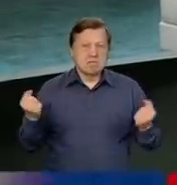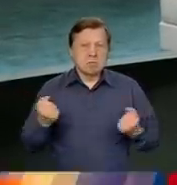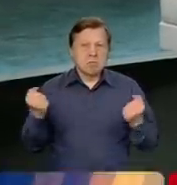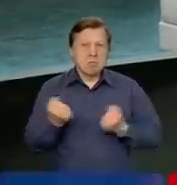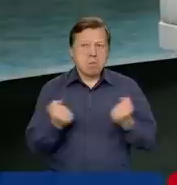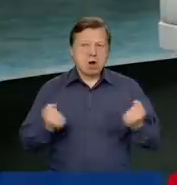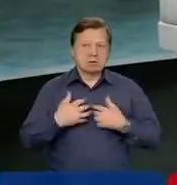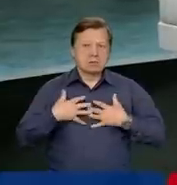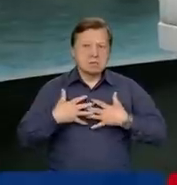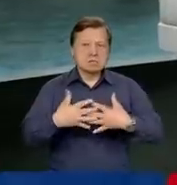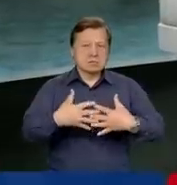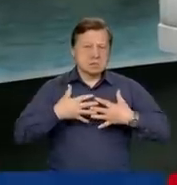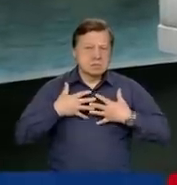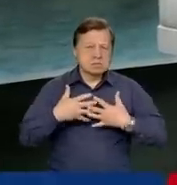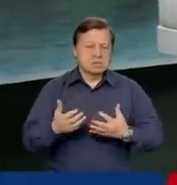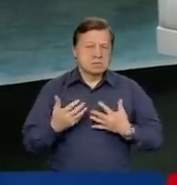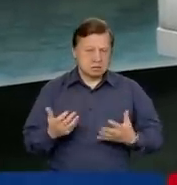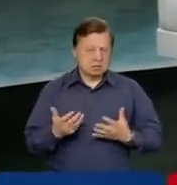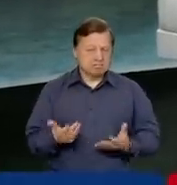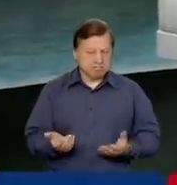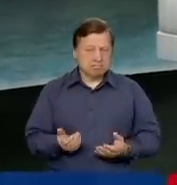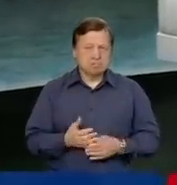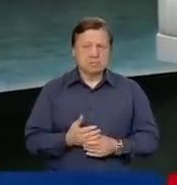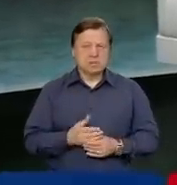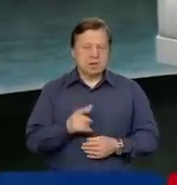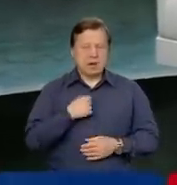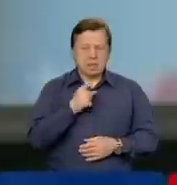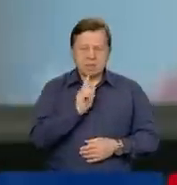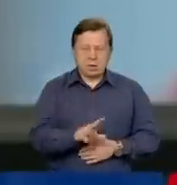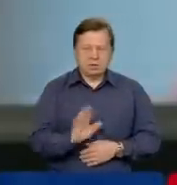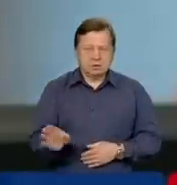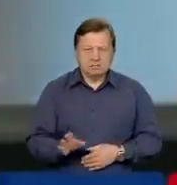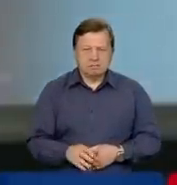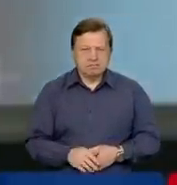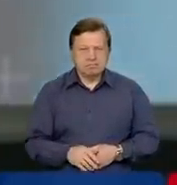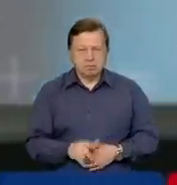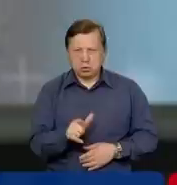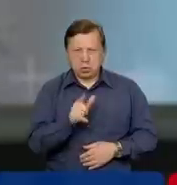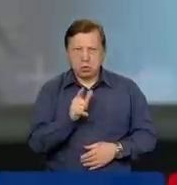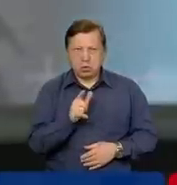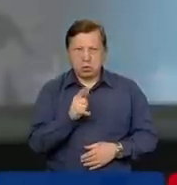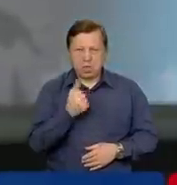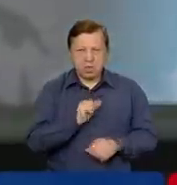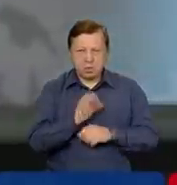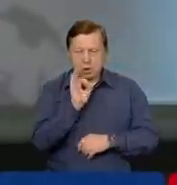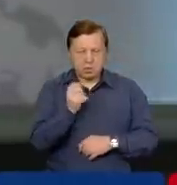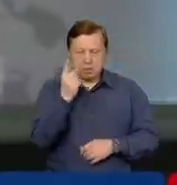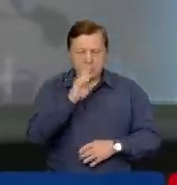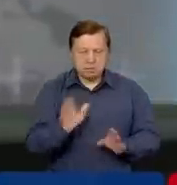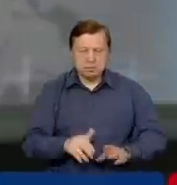żeby tą przestrzeń martwą pokonać i to nie jest wskazane. To niedobry pomysł. Wydaje mi się, że tutaj no, wkraczamy w